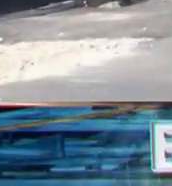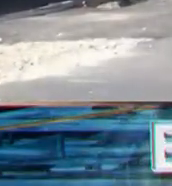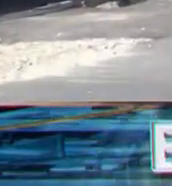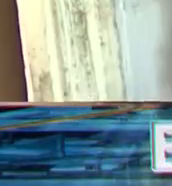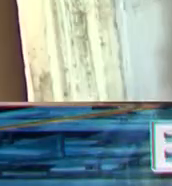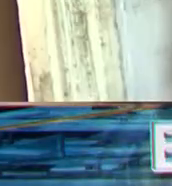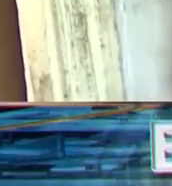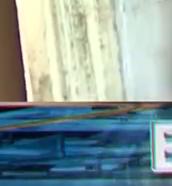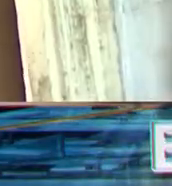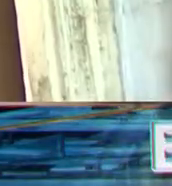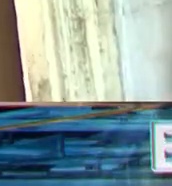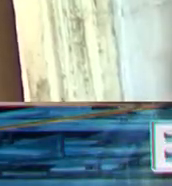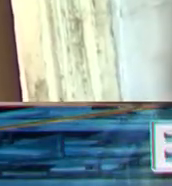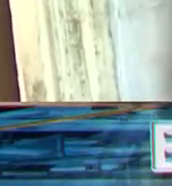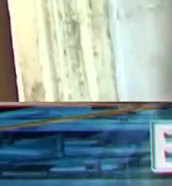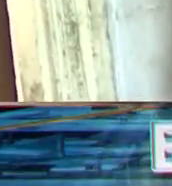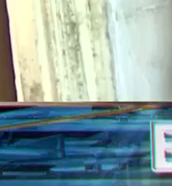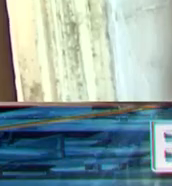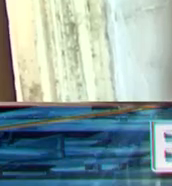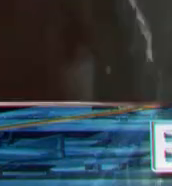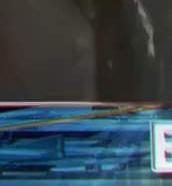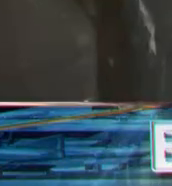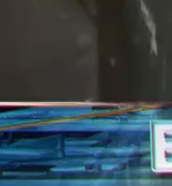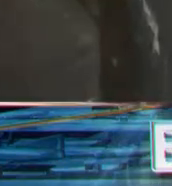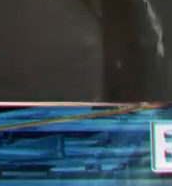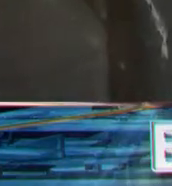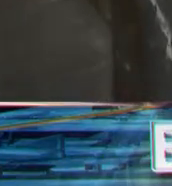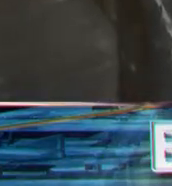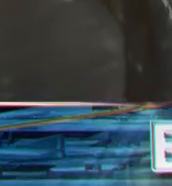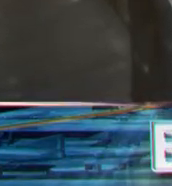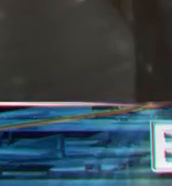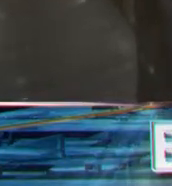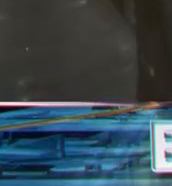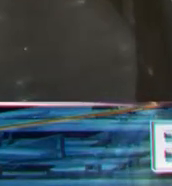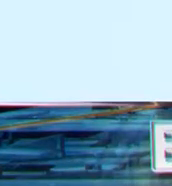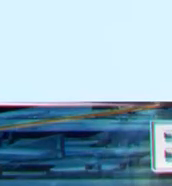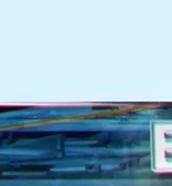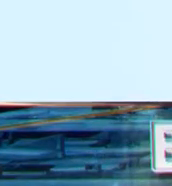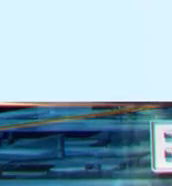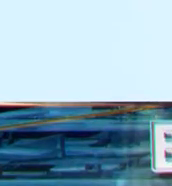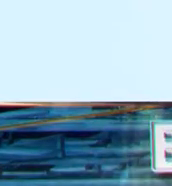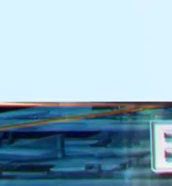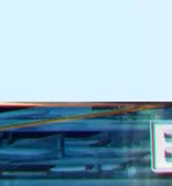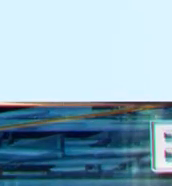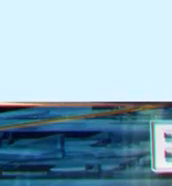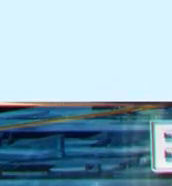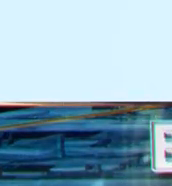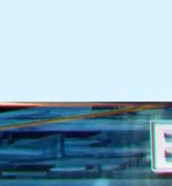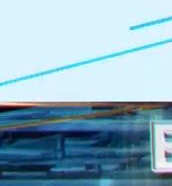Сақтанған сақтай. Төтенше жағдайлар қызметкерлері тұрғын үй секторларын аралап, пеш ақаулары мен мұржалар тазалығын тексеріп